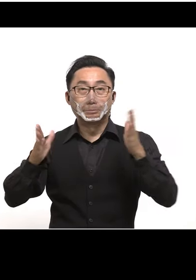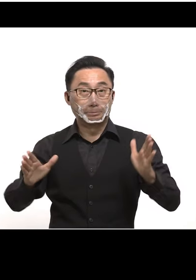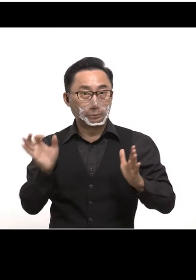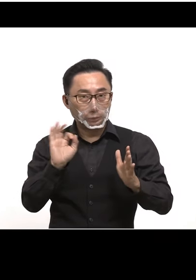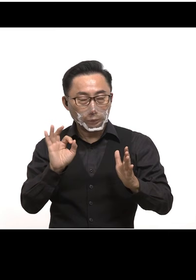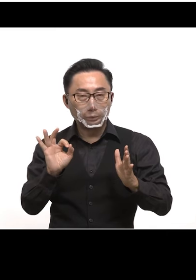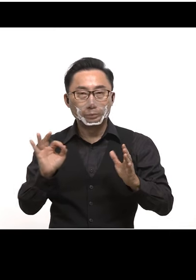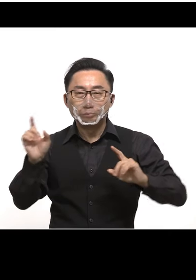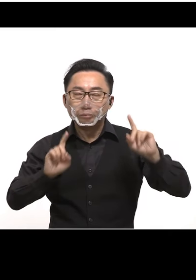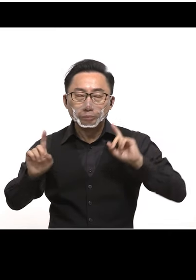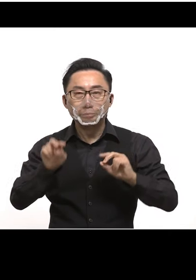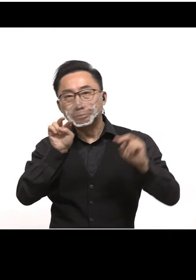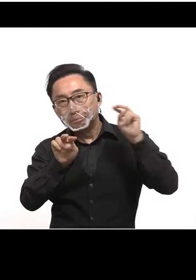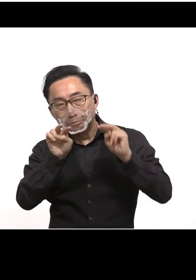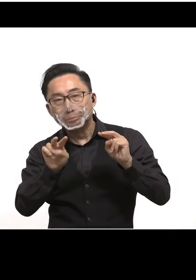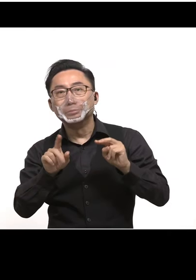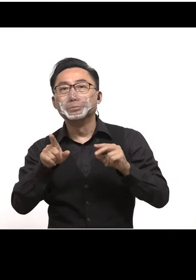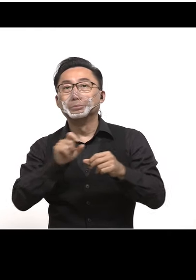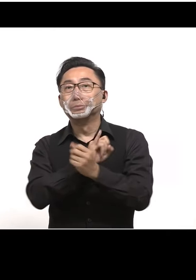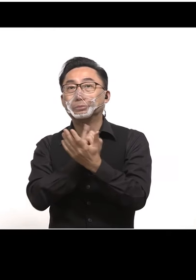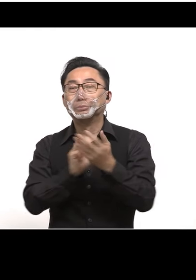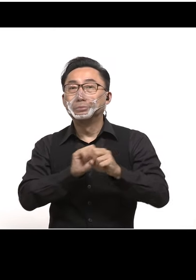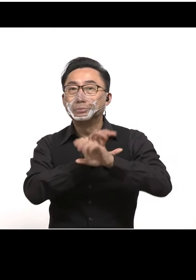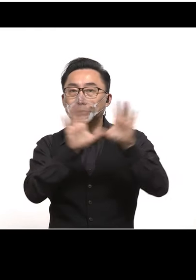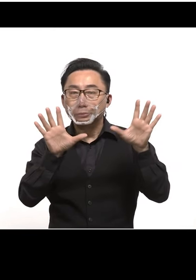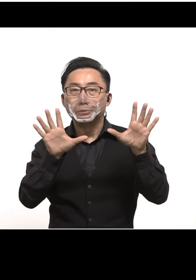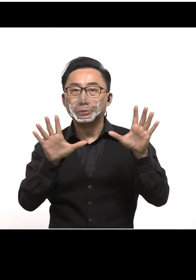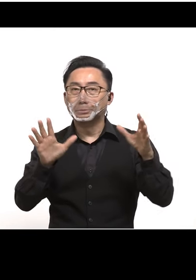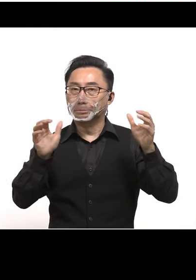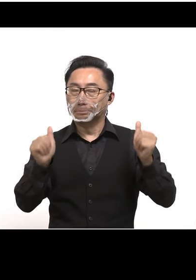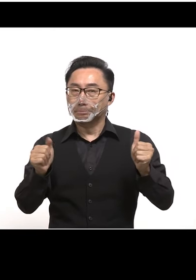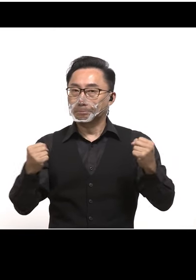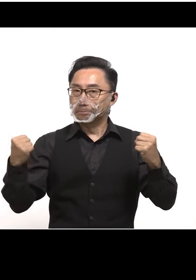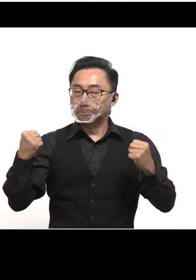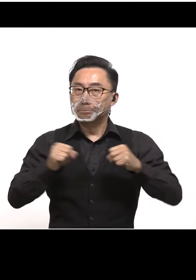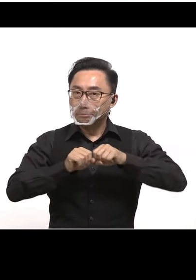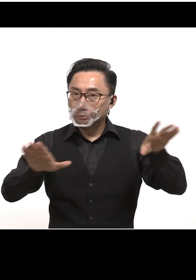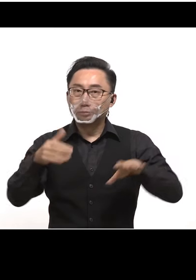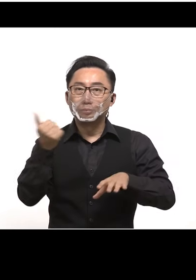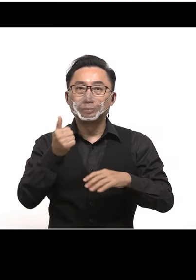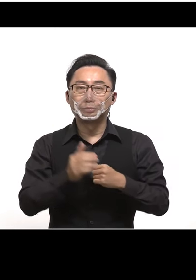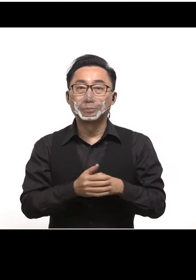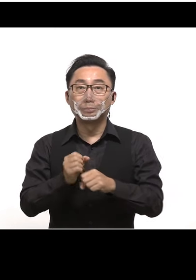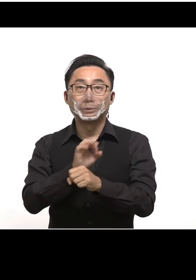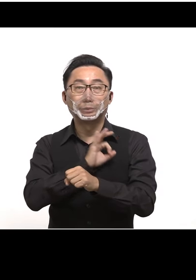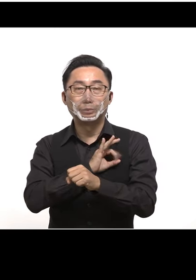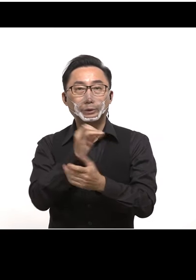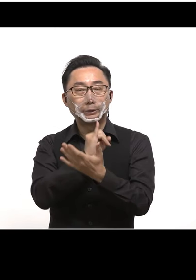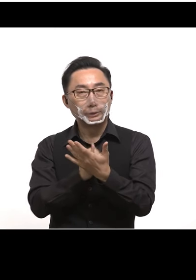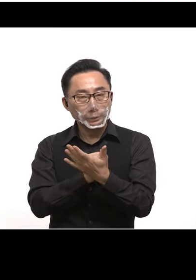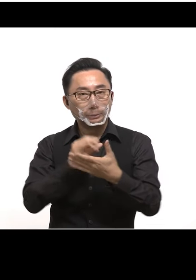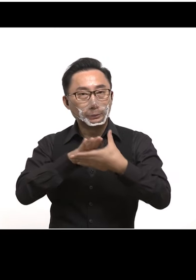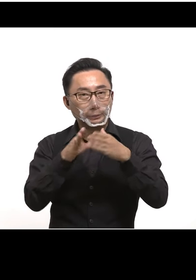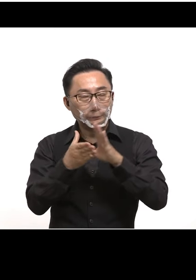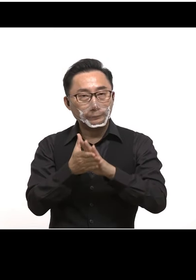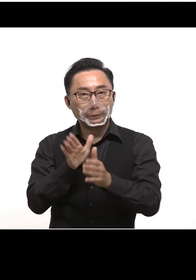充分體現無限量的精神，傳遞無限的正能量。馬會在推動藝術文化和